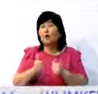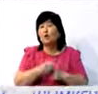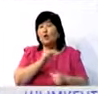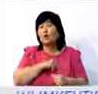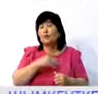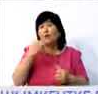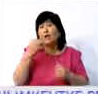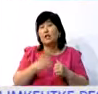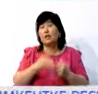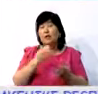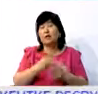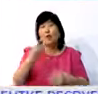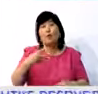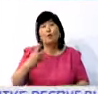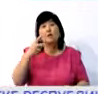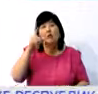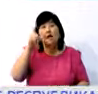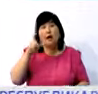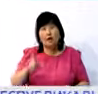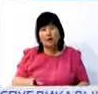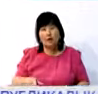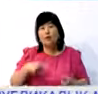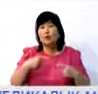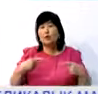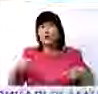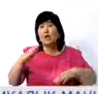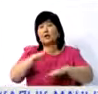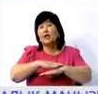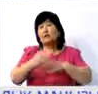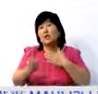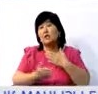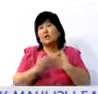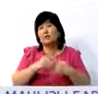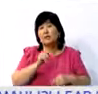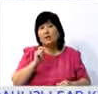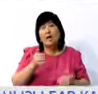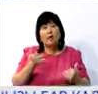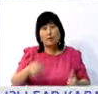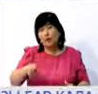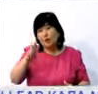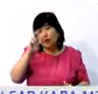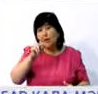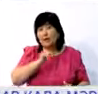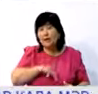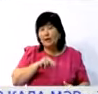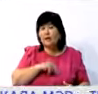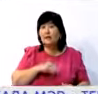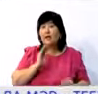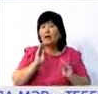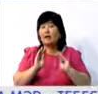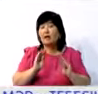жұмысынан немқұрайлық танытқан 32 лауазымды тұлға түрлі тәртіптік жазаға тартылған. Бүгінде мемлекеттік қызметке кір